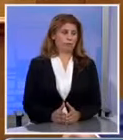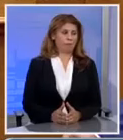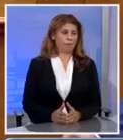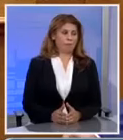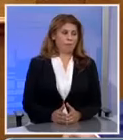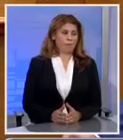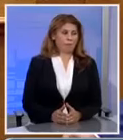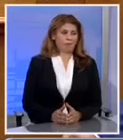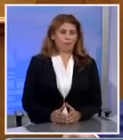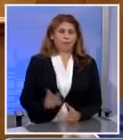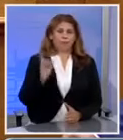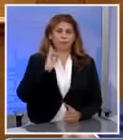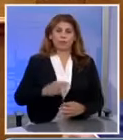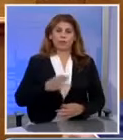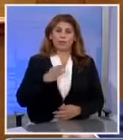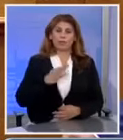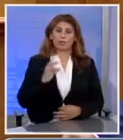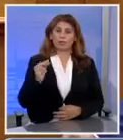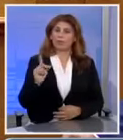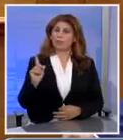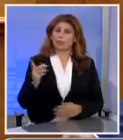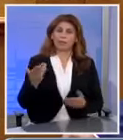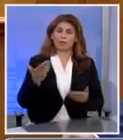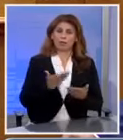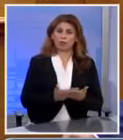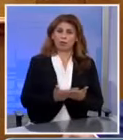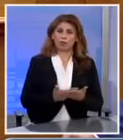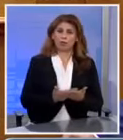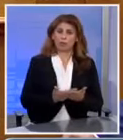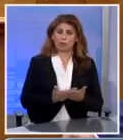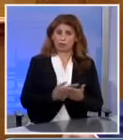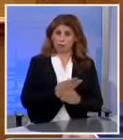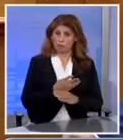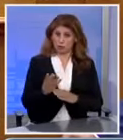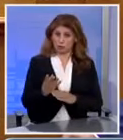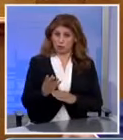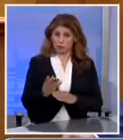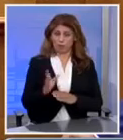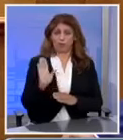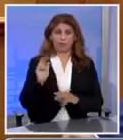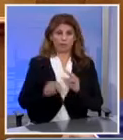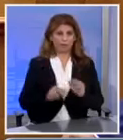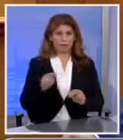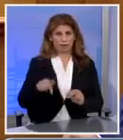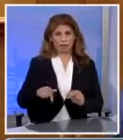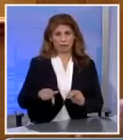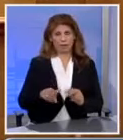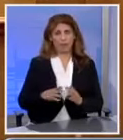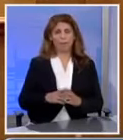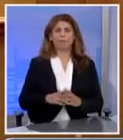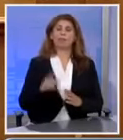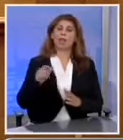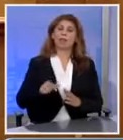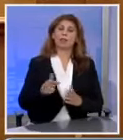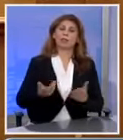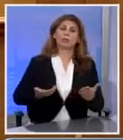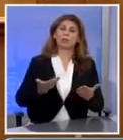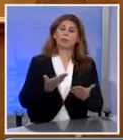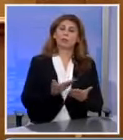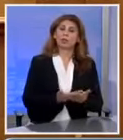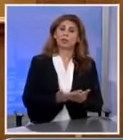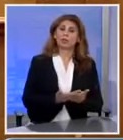Κυρίες και κύριοι βουλευτές, όχι, δεν είναι η πρόταση νόμου που κατέθεσε πέρυσι το ΠΑΣΟΚ και δεν την ψηφίζει σήμερα. Είναι η πρόταση